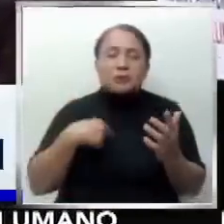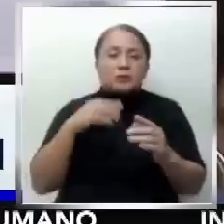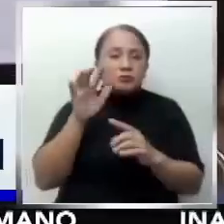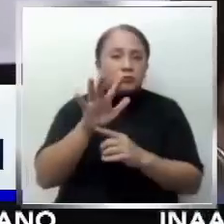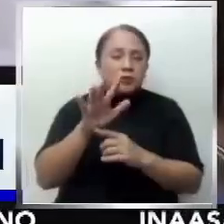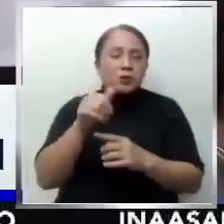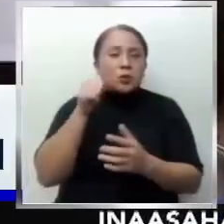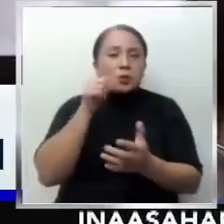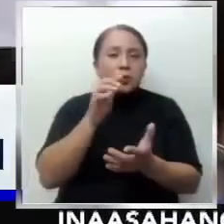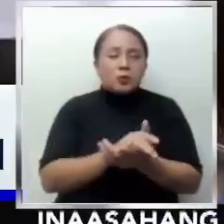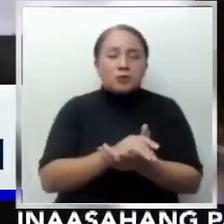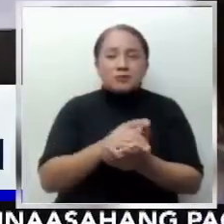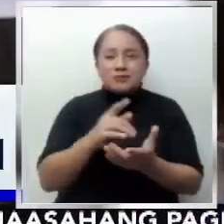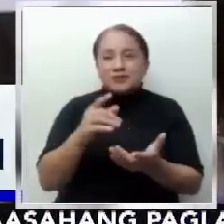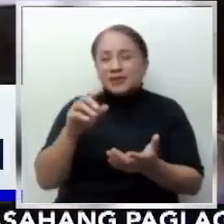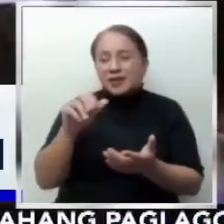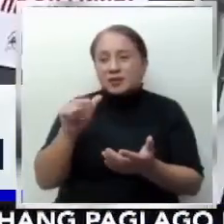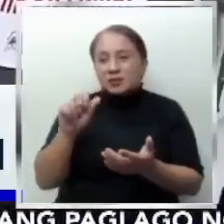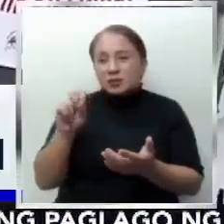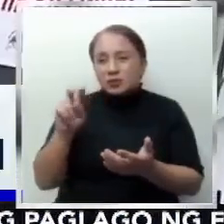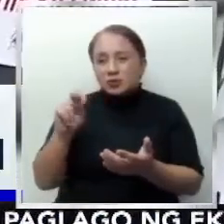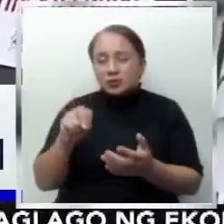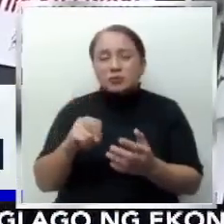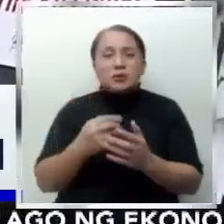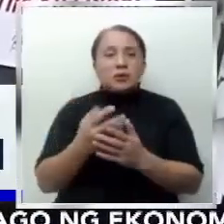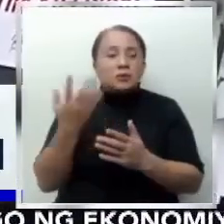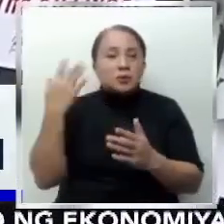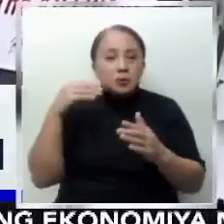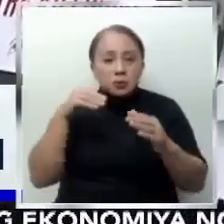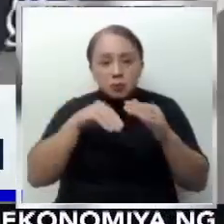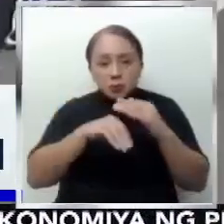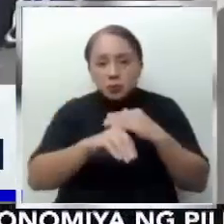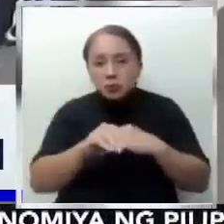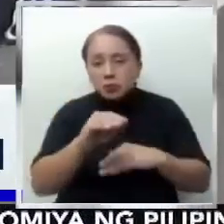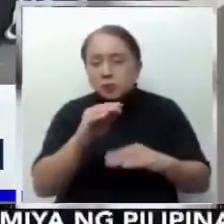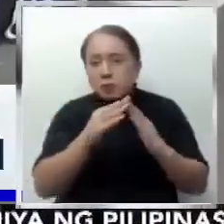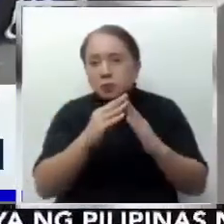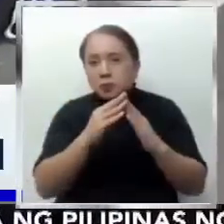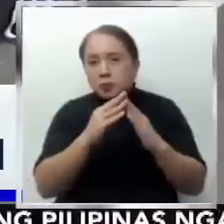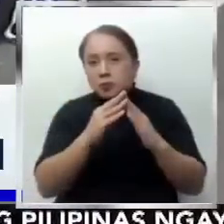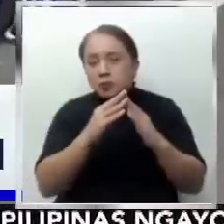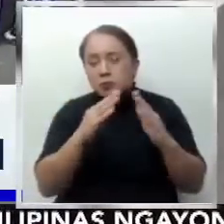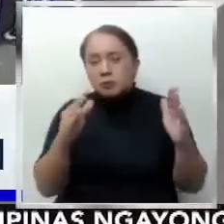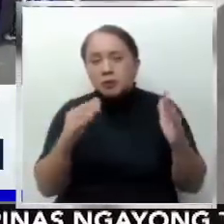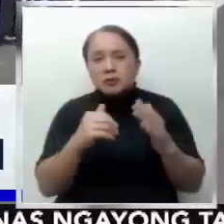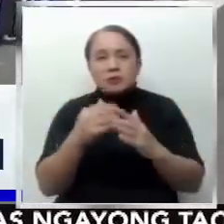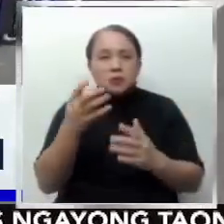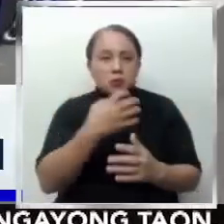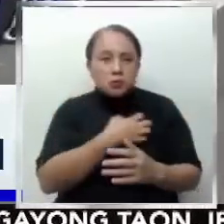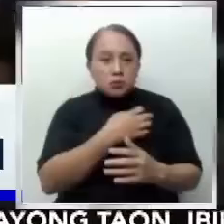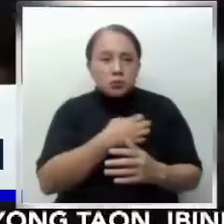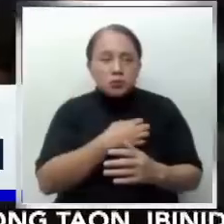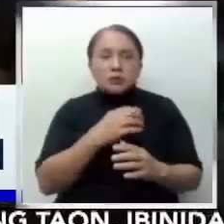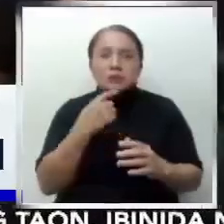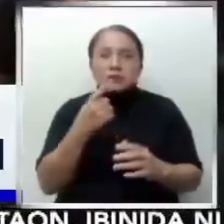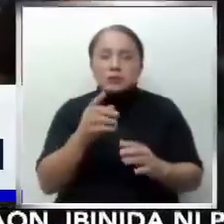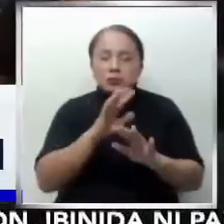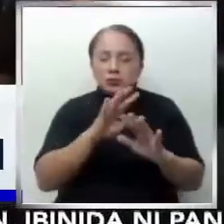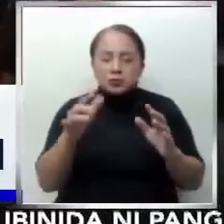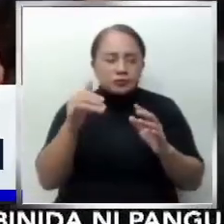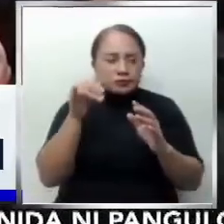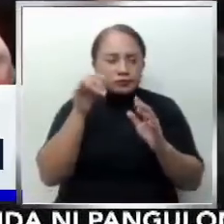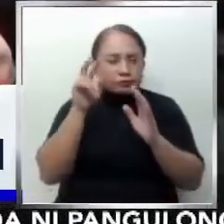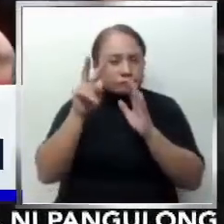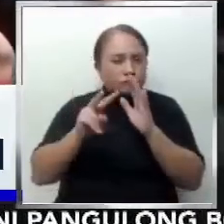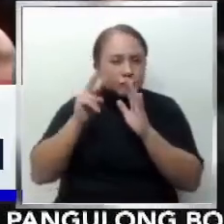Asuncion na kasama ni Kamani ng pasukin ng kanilang bahay ng mga pulis. Nakiusap siyang huwag siyang kunan ng video dahil sa pangamba sa